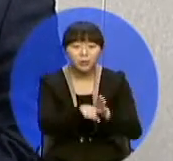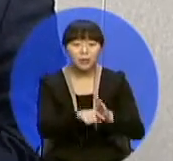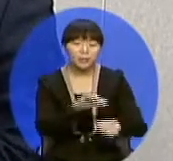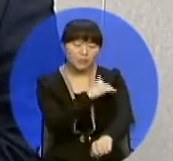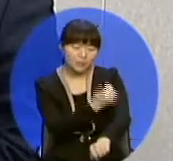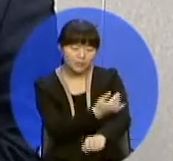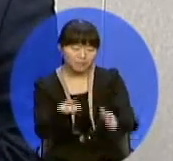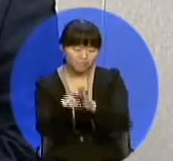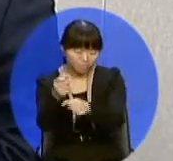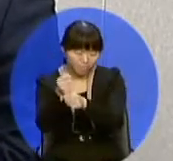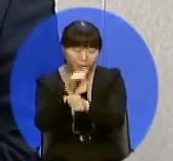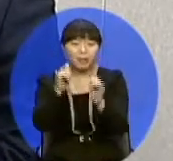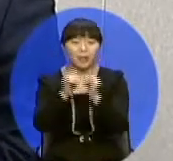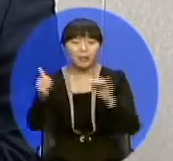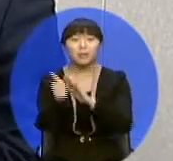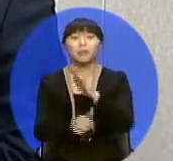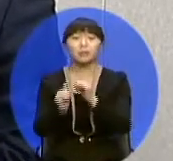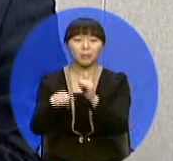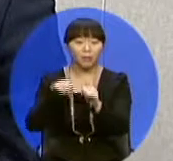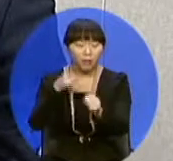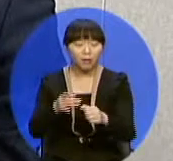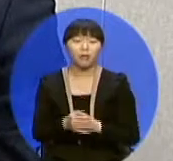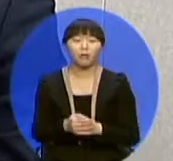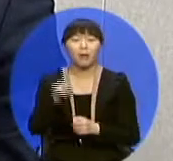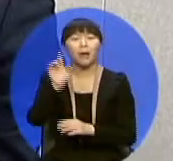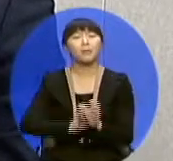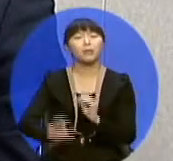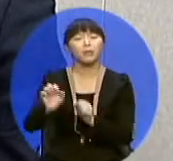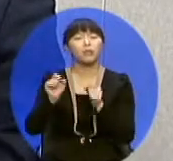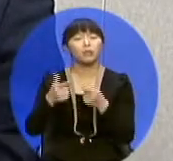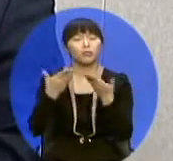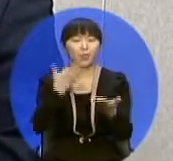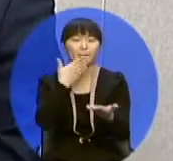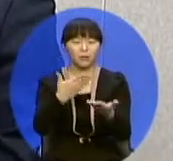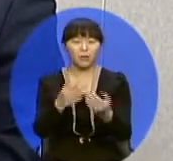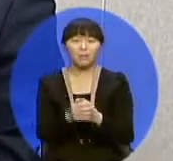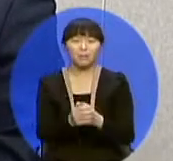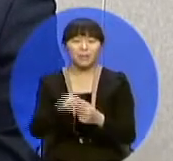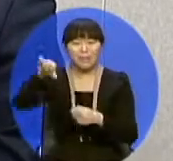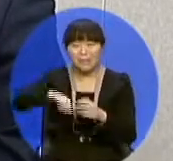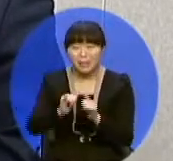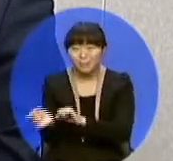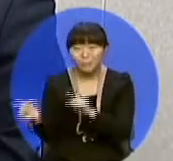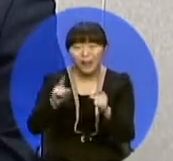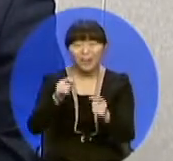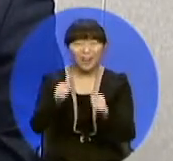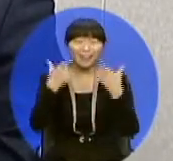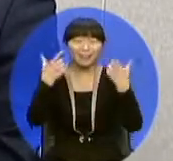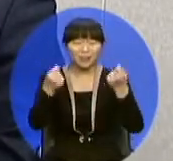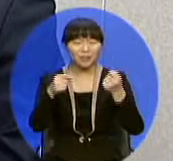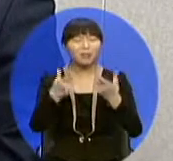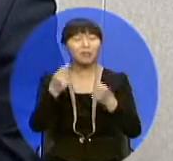능력과 의지가 있는 그런 실패한 사람들한테 다시 한번 기회를 줄수 있는 소위 패자 부활전 같은 그러한